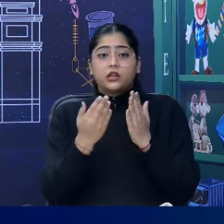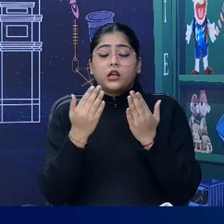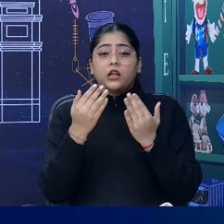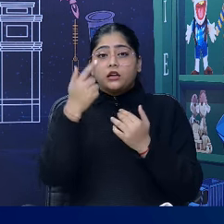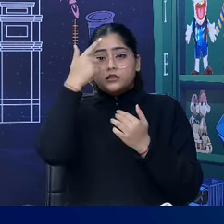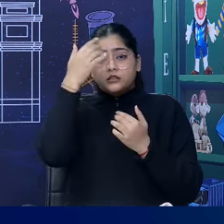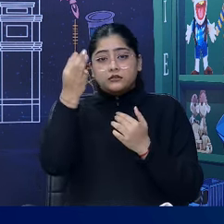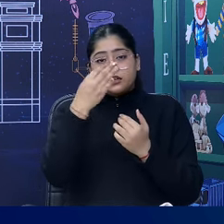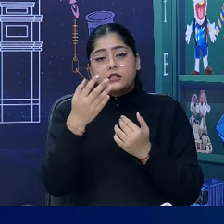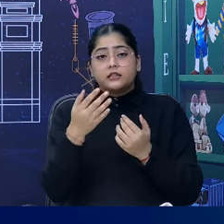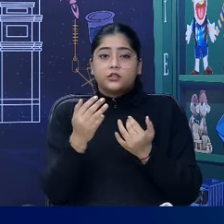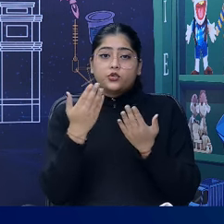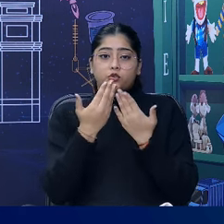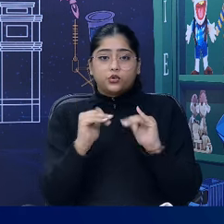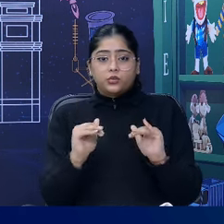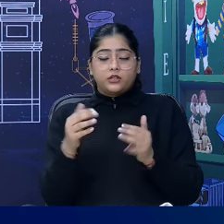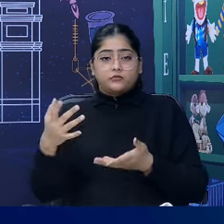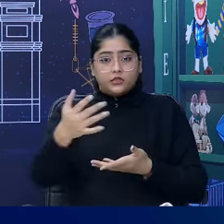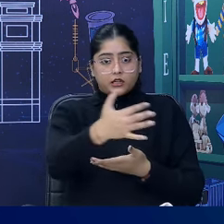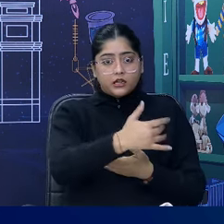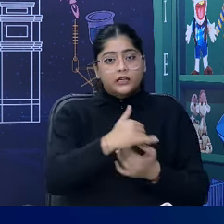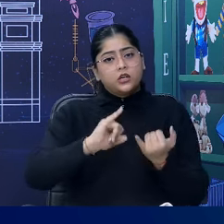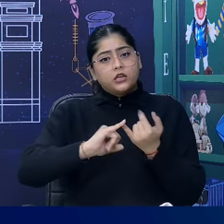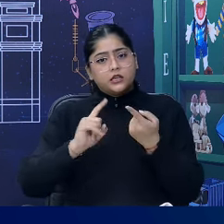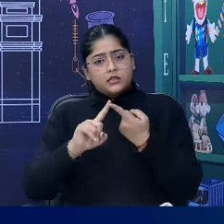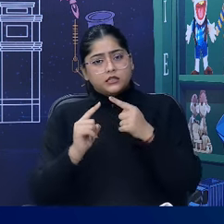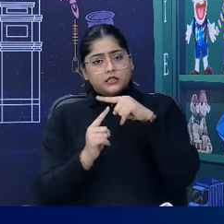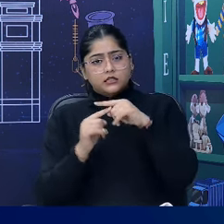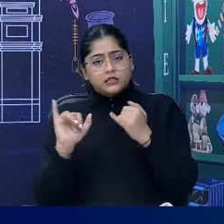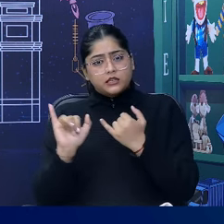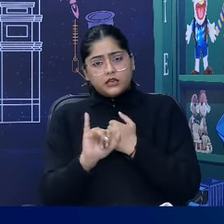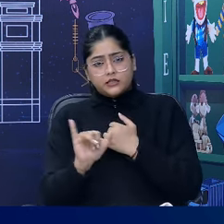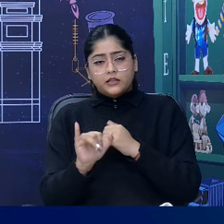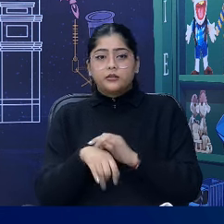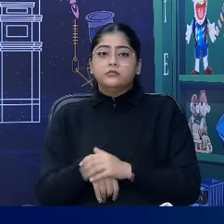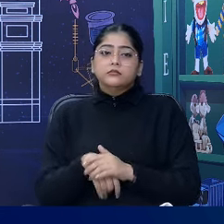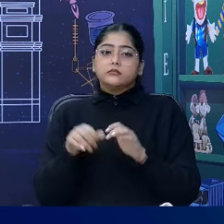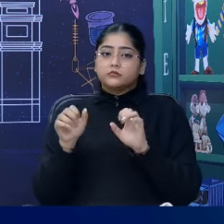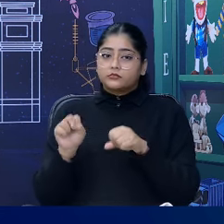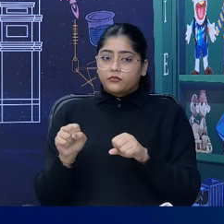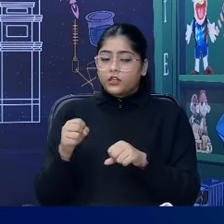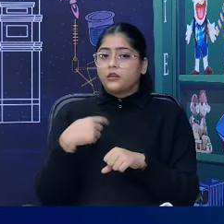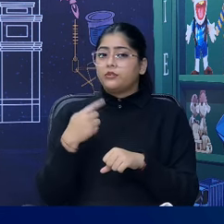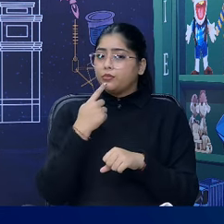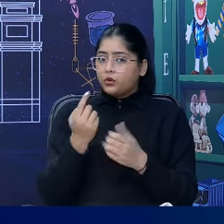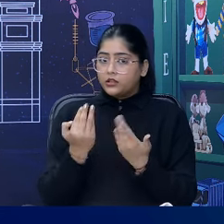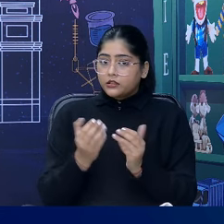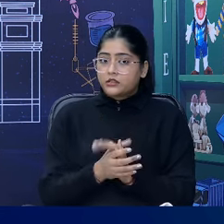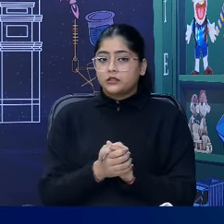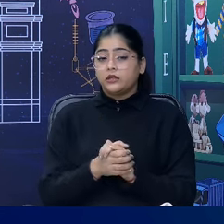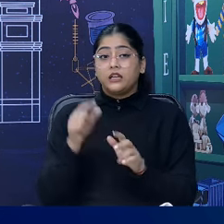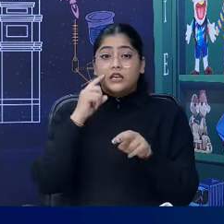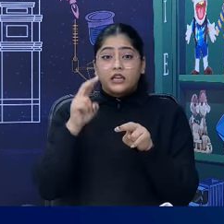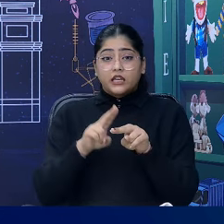जी मैम, अब तक आपने जितना हमें समझाया है उसके बेसिस पे मैं कह सकती हूँ, क्योंकि इंटेलिजेंस को